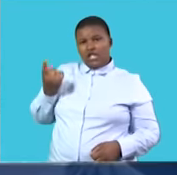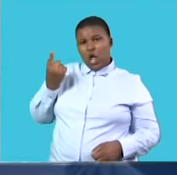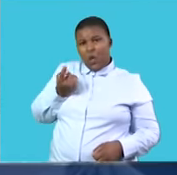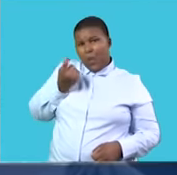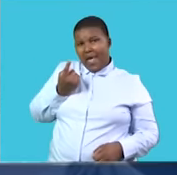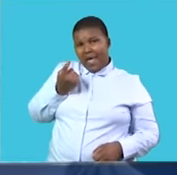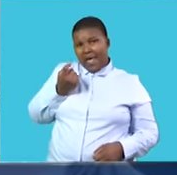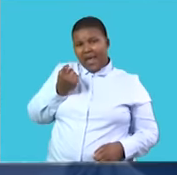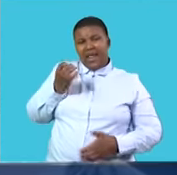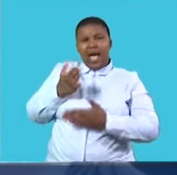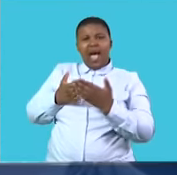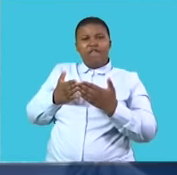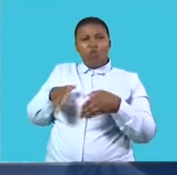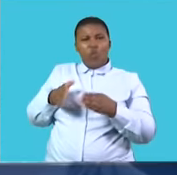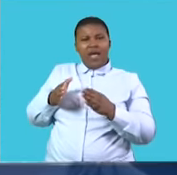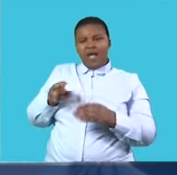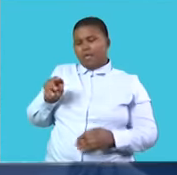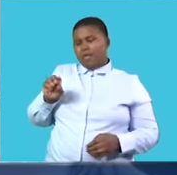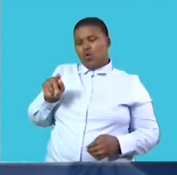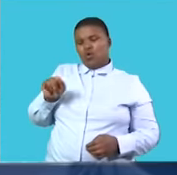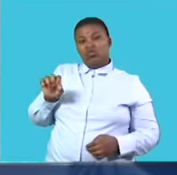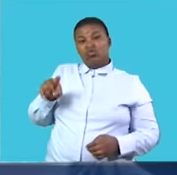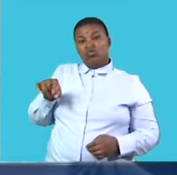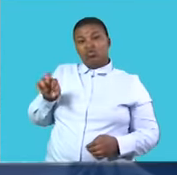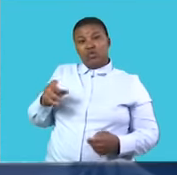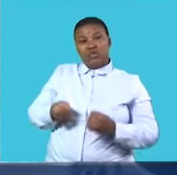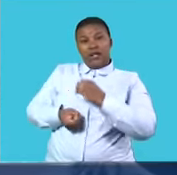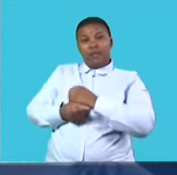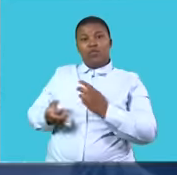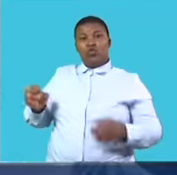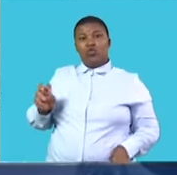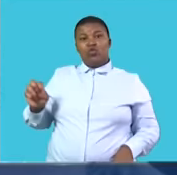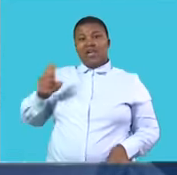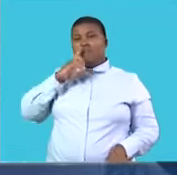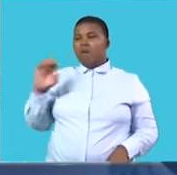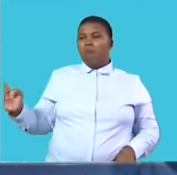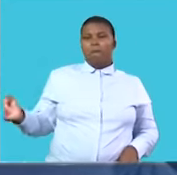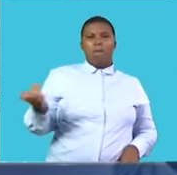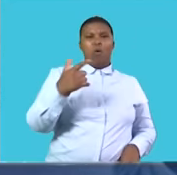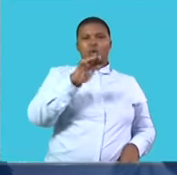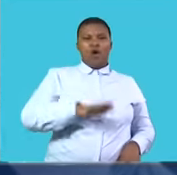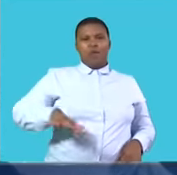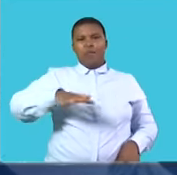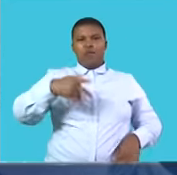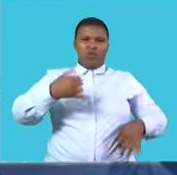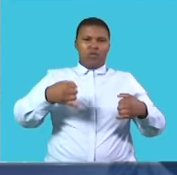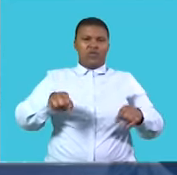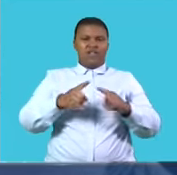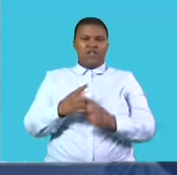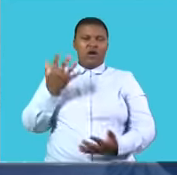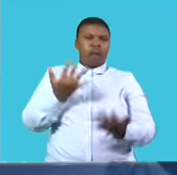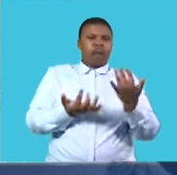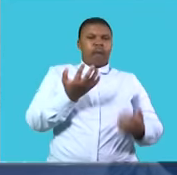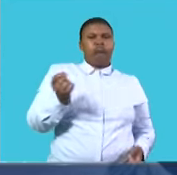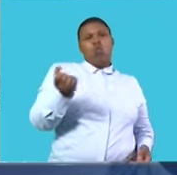anisivumelwane nayo i-Halfway Motors in Portshepstone. Bathi nibona bathu KFC uyafana, bathi mangenjalo bazoshisa